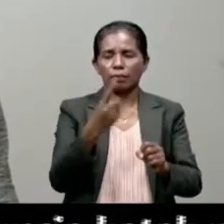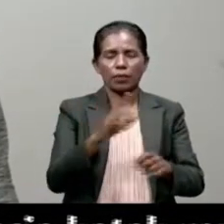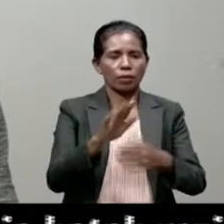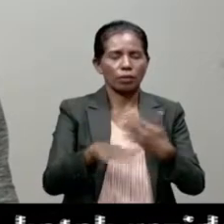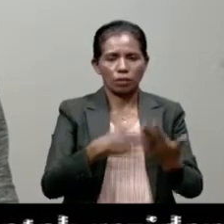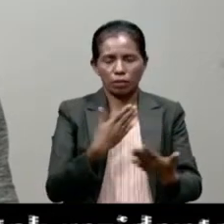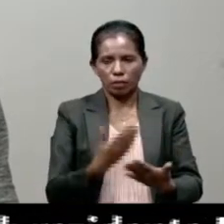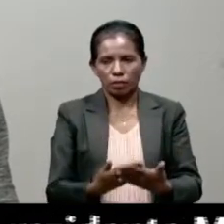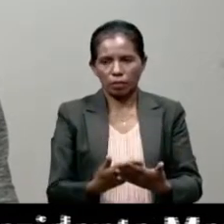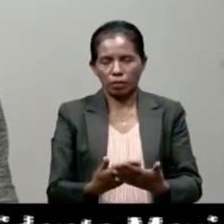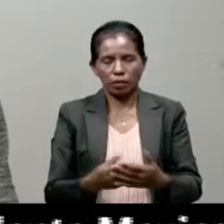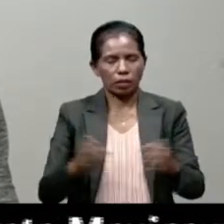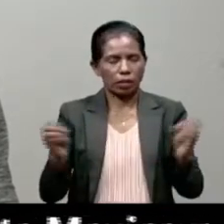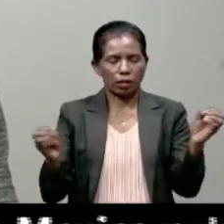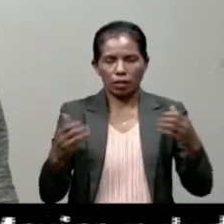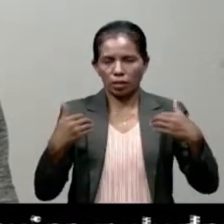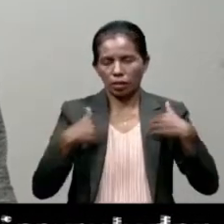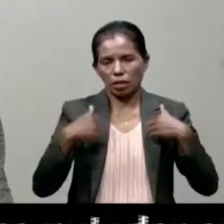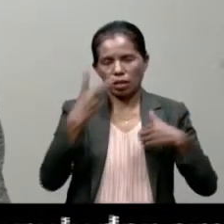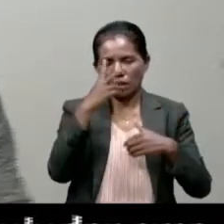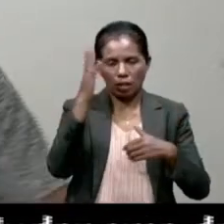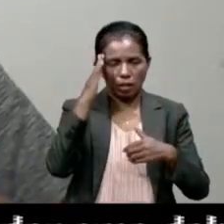maioria descontrolado